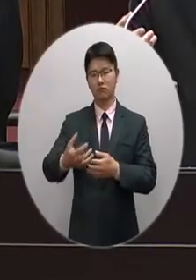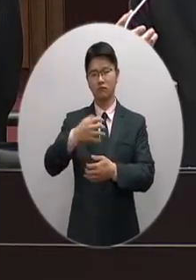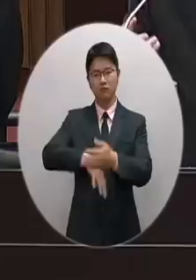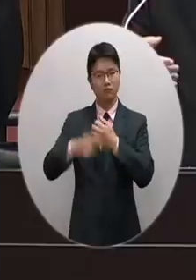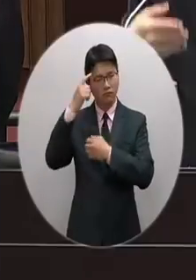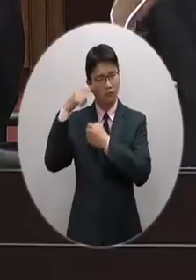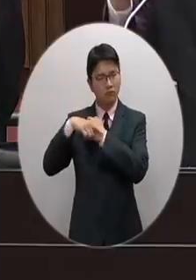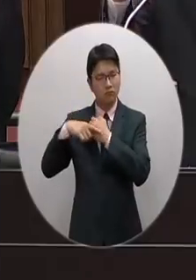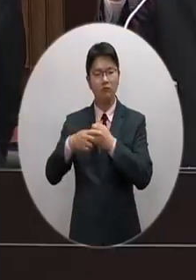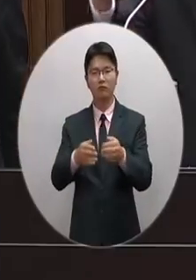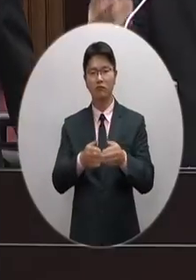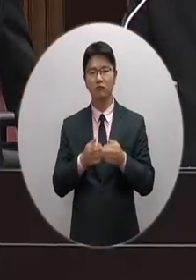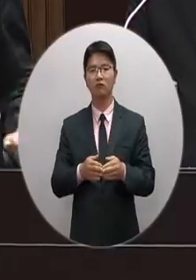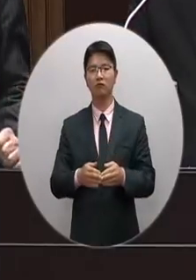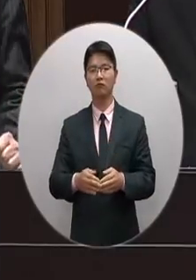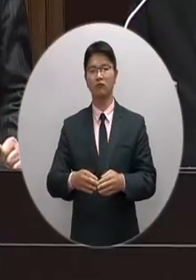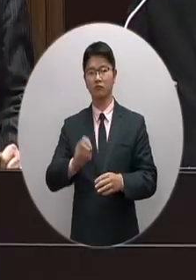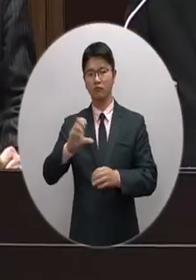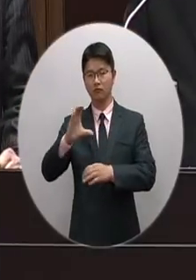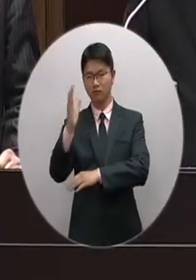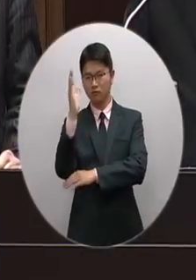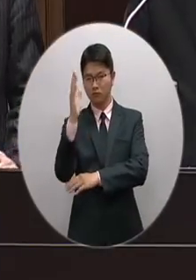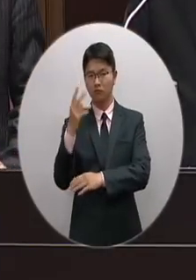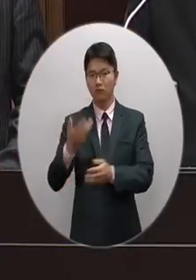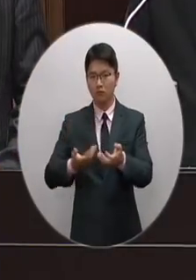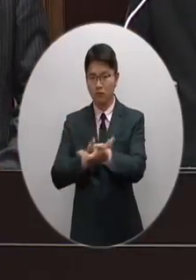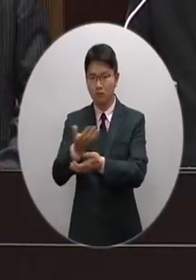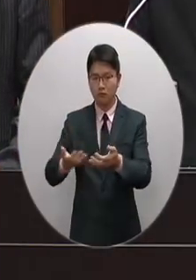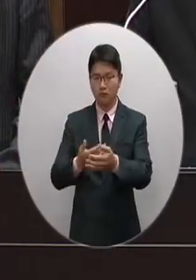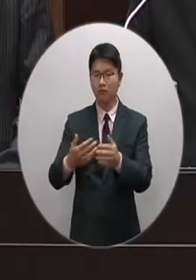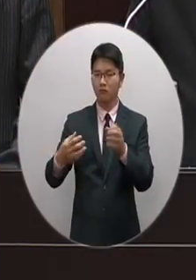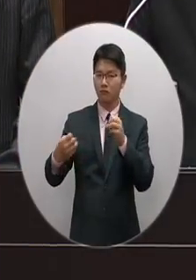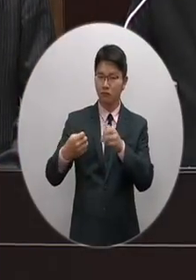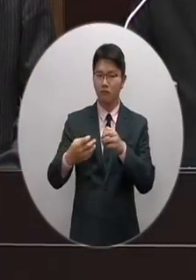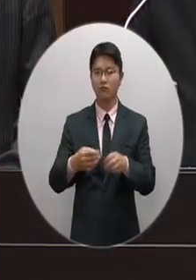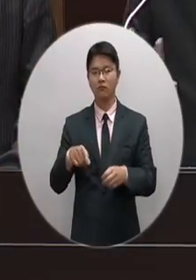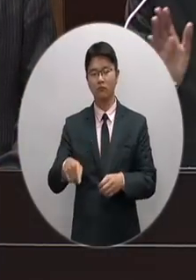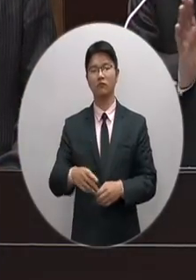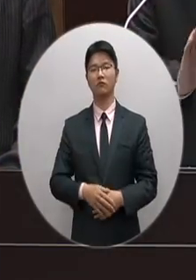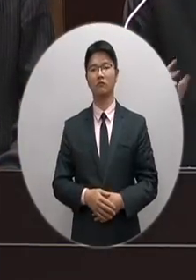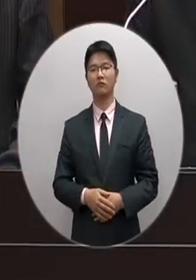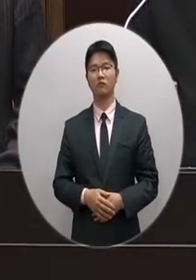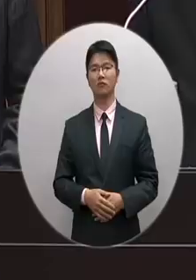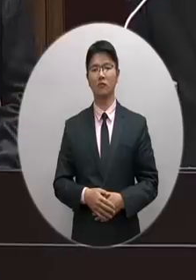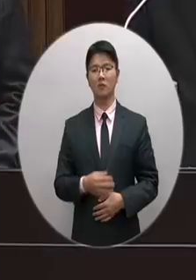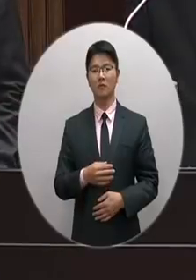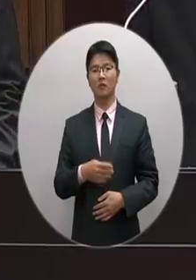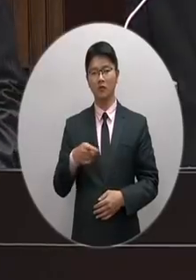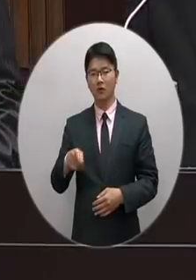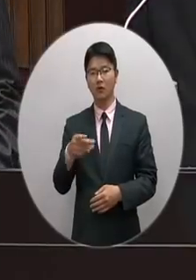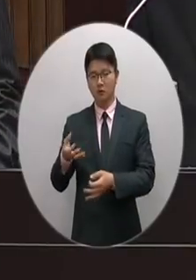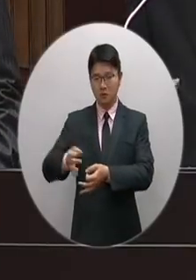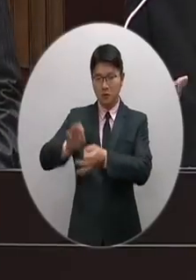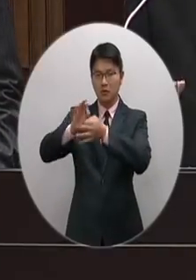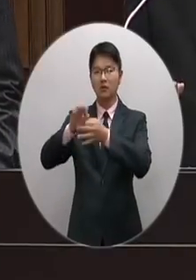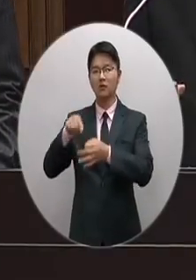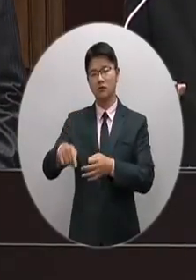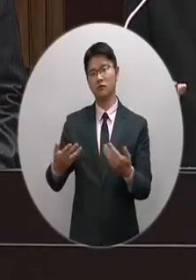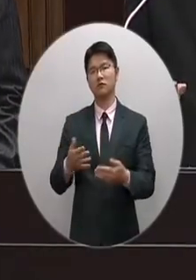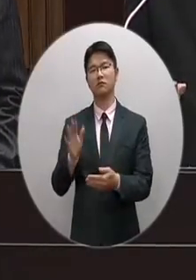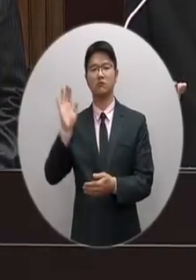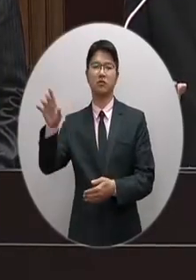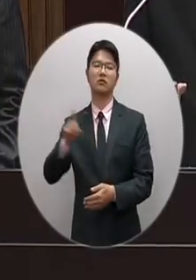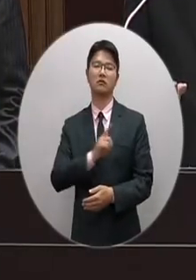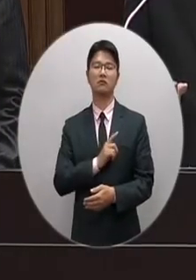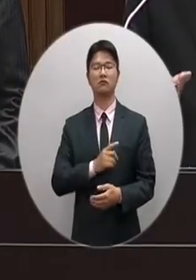虑，怎么样跟地方政府来沟通、来协调，避免有加码的这个事情。 那否则加码那个